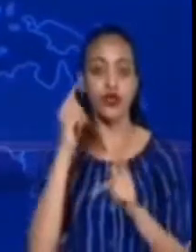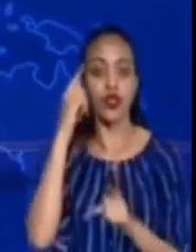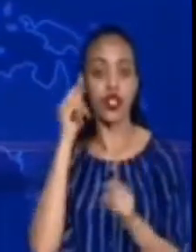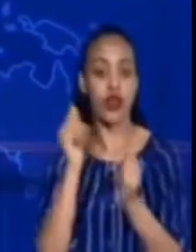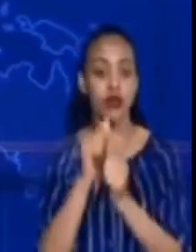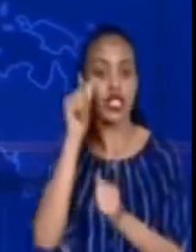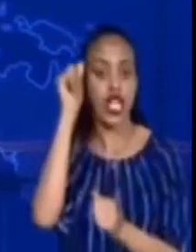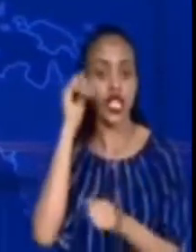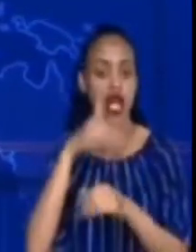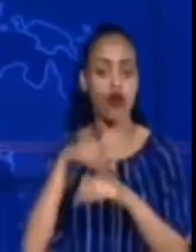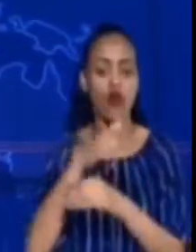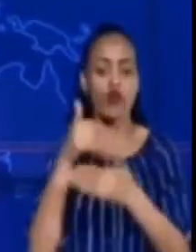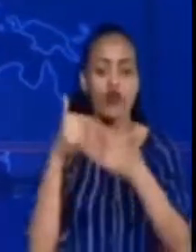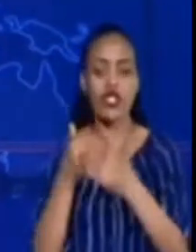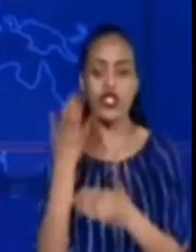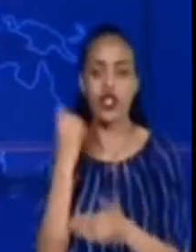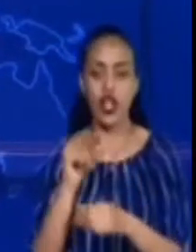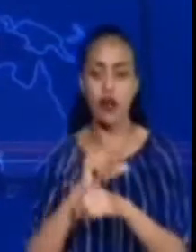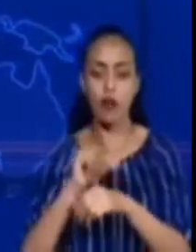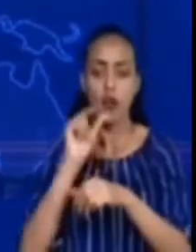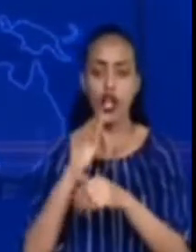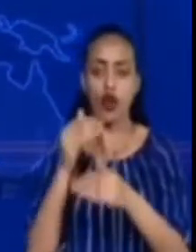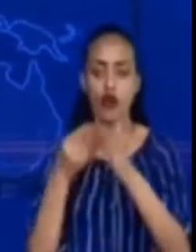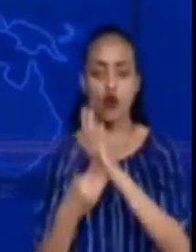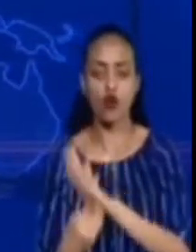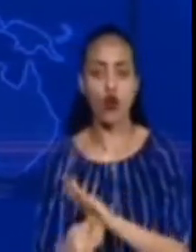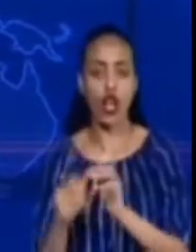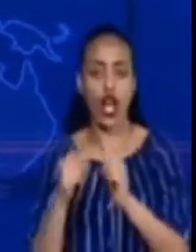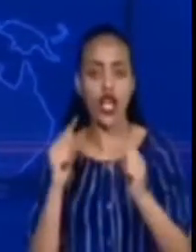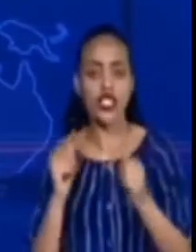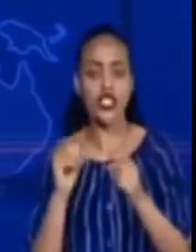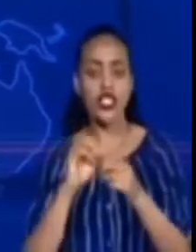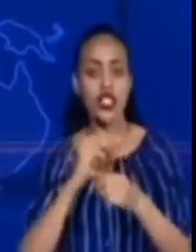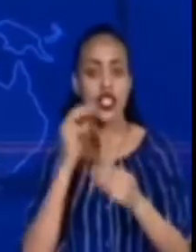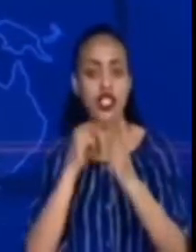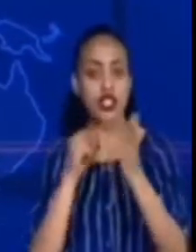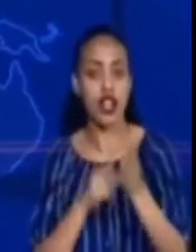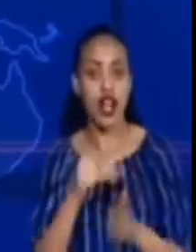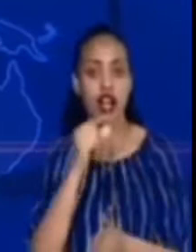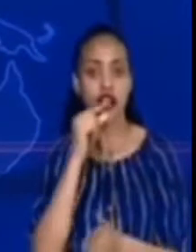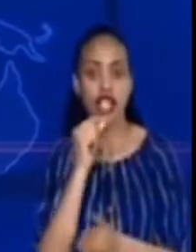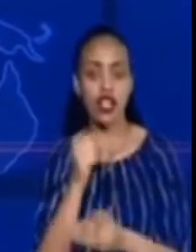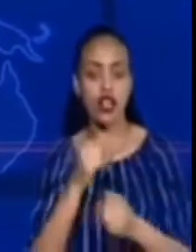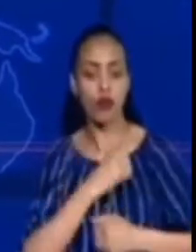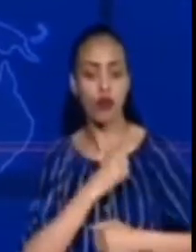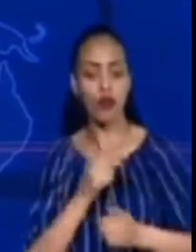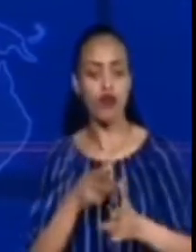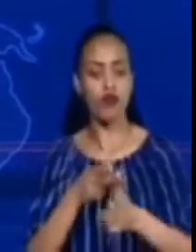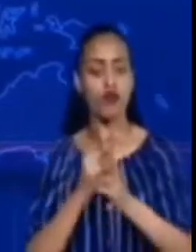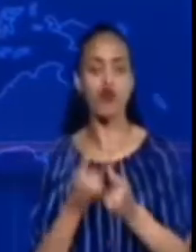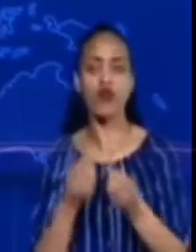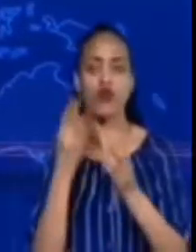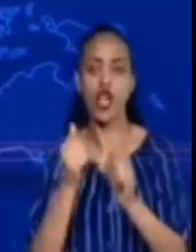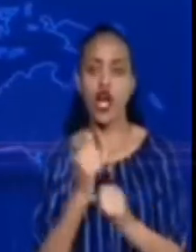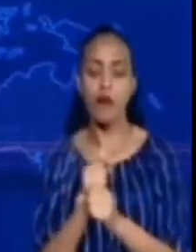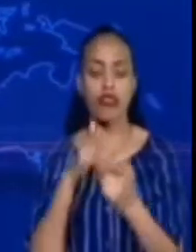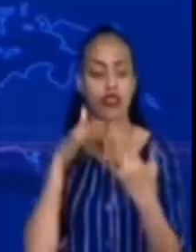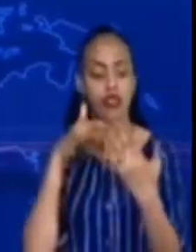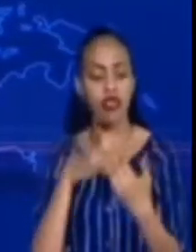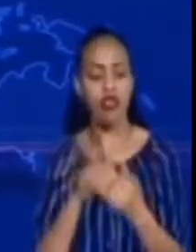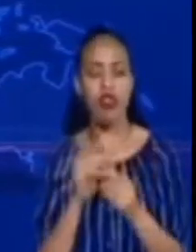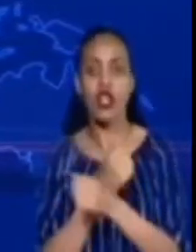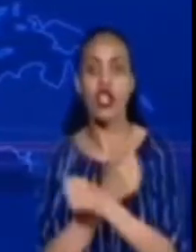ይኸው ምሎ ሁመኒ ማሩ በይክ ተነከኬ ኩምኒ ሀ ስሙት ሌንጭ ማሩት